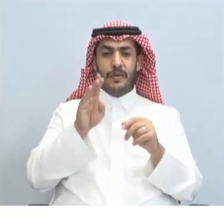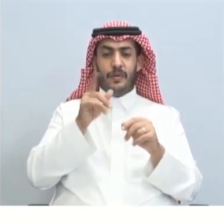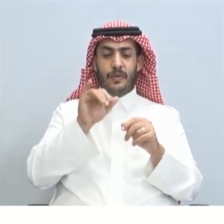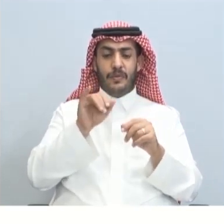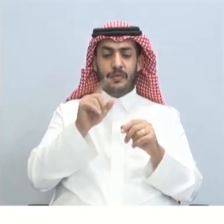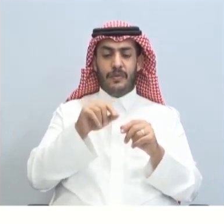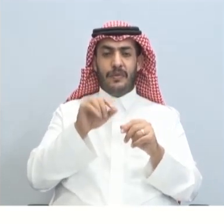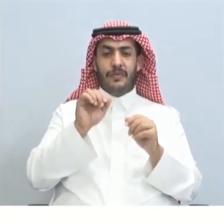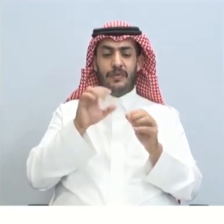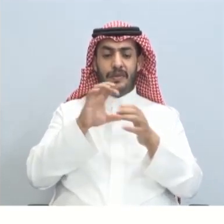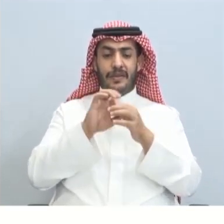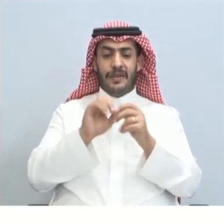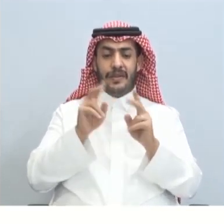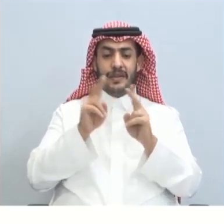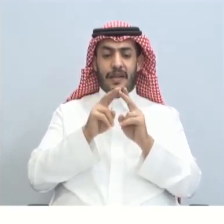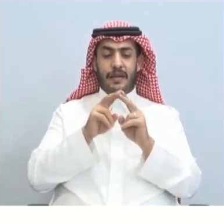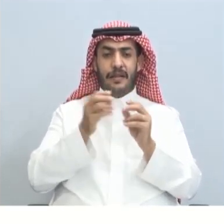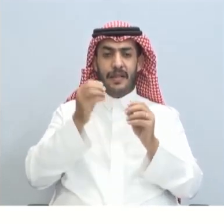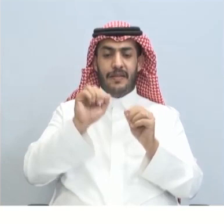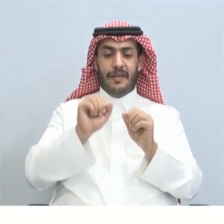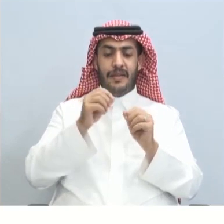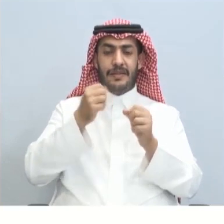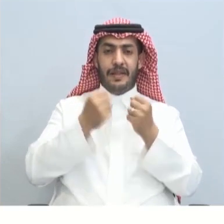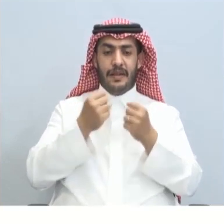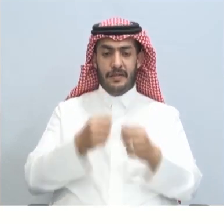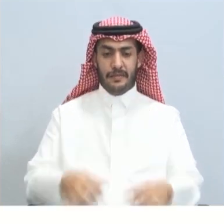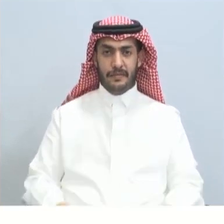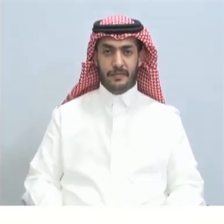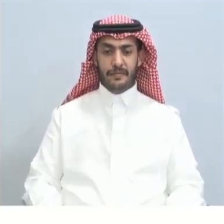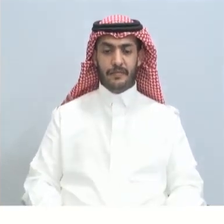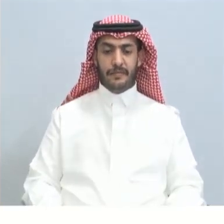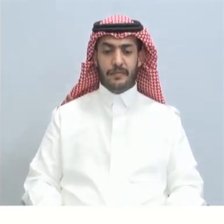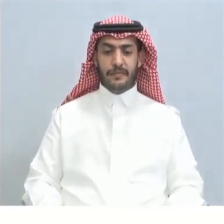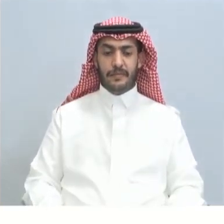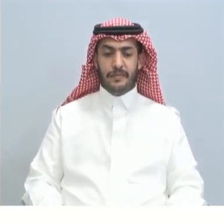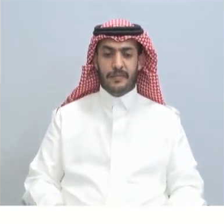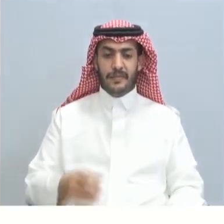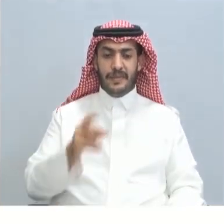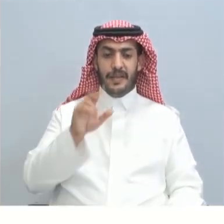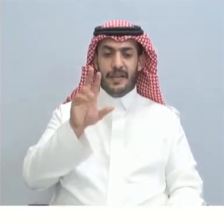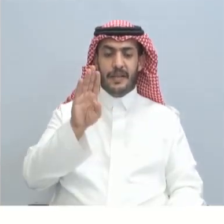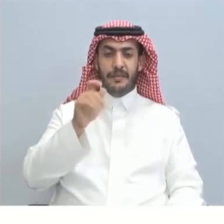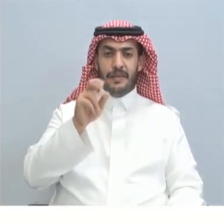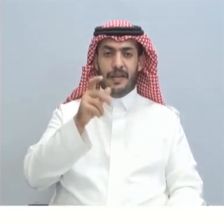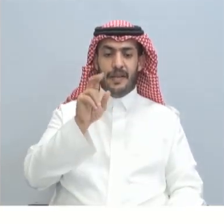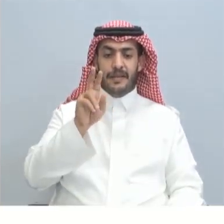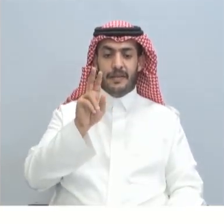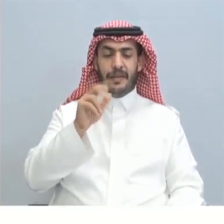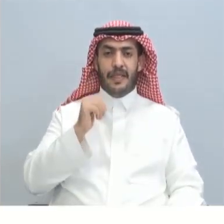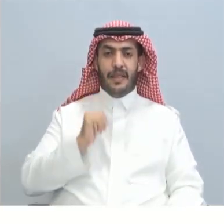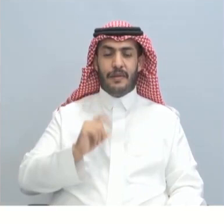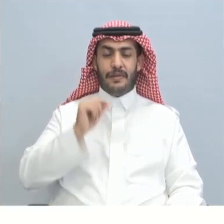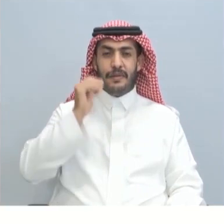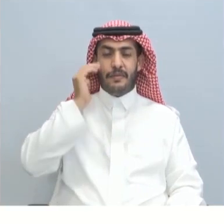للكروم ووصلات سباكه اضافه للسيارات اما بالنسبه للكبريتات عزيزي